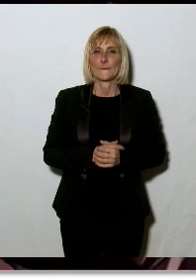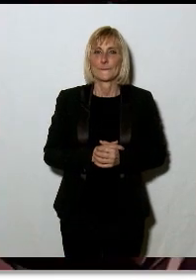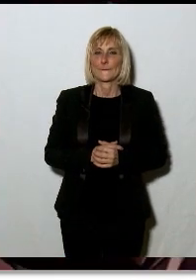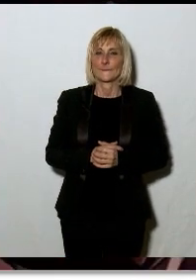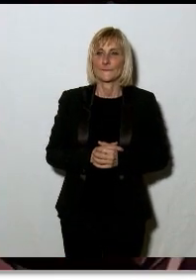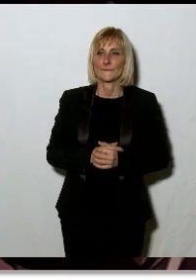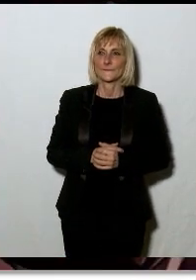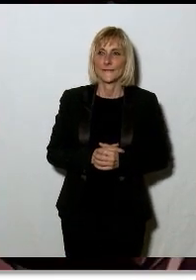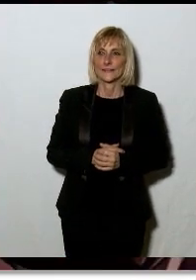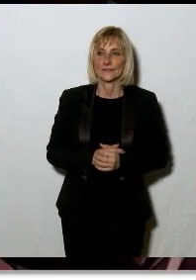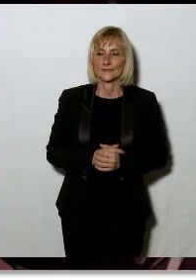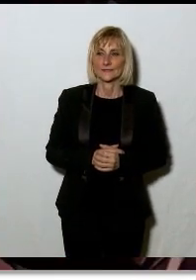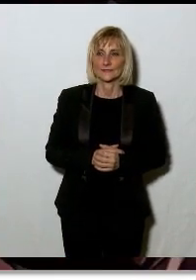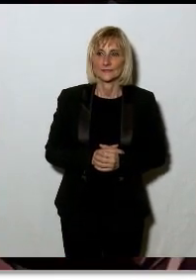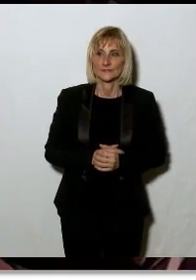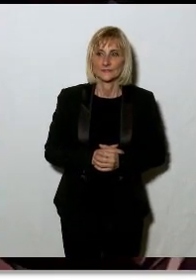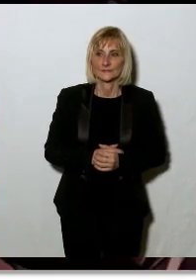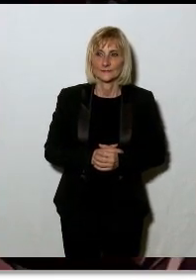giovani